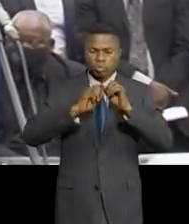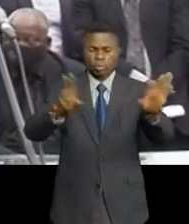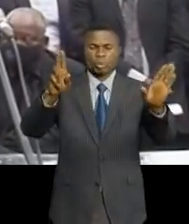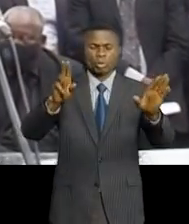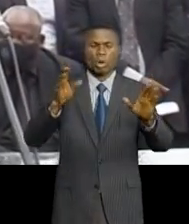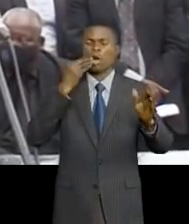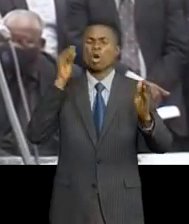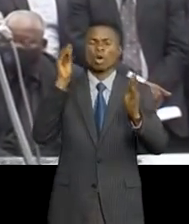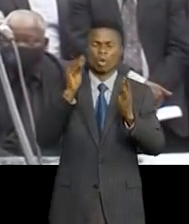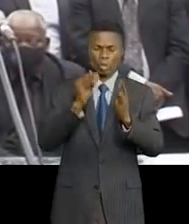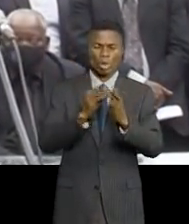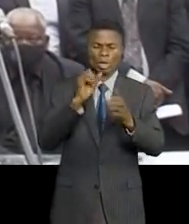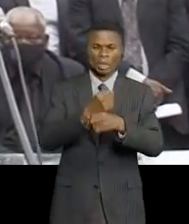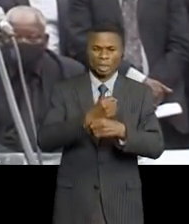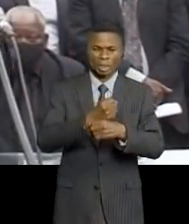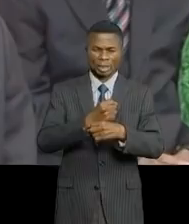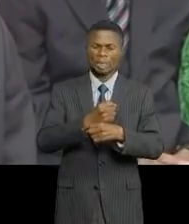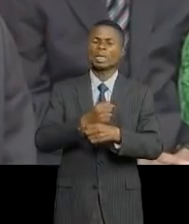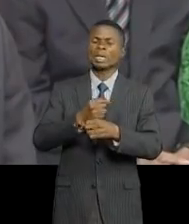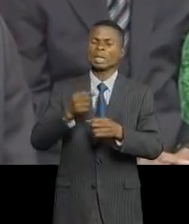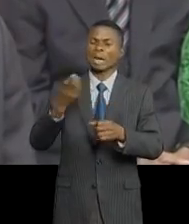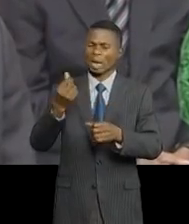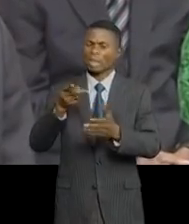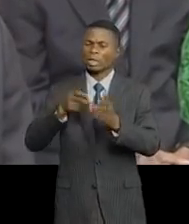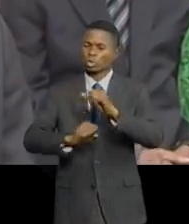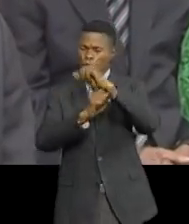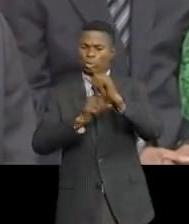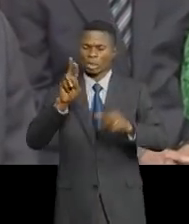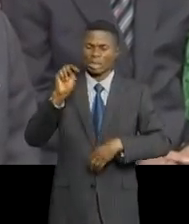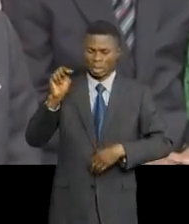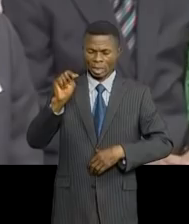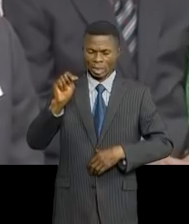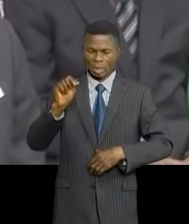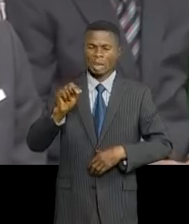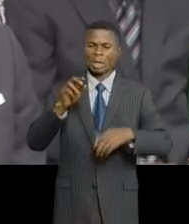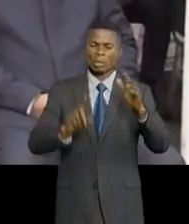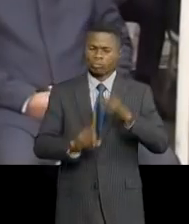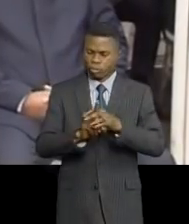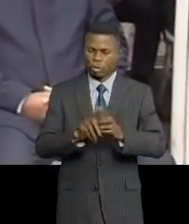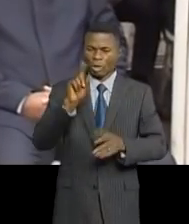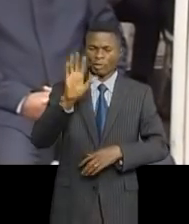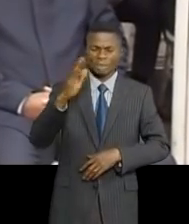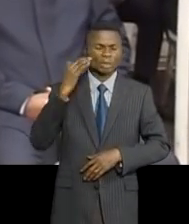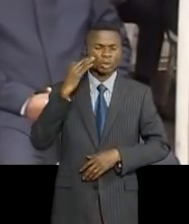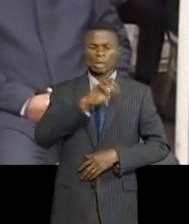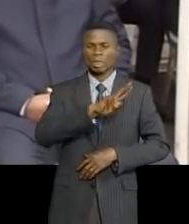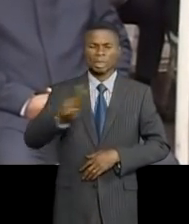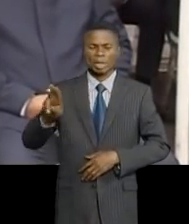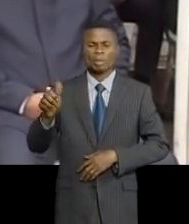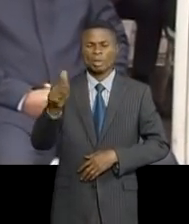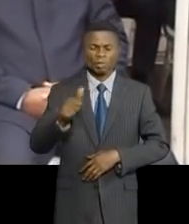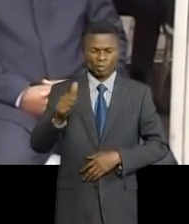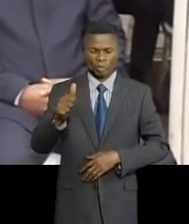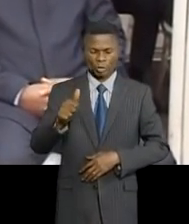de l'ordonnance instaurant la Redevance. Voilà que c'est un autre 25 juin 2021 que